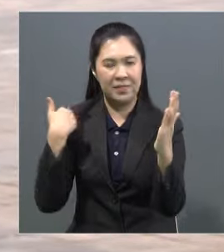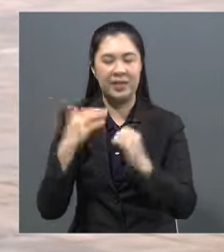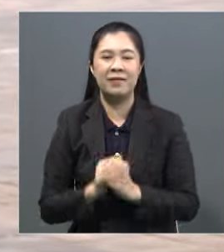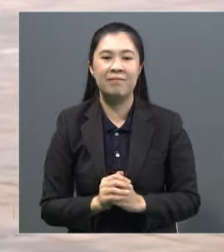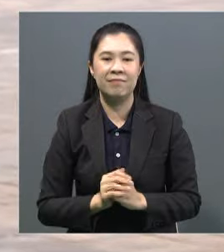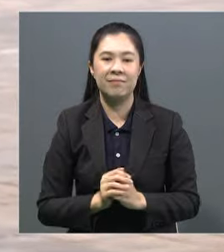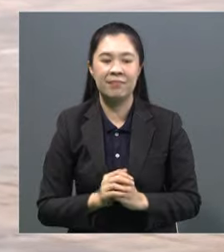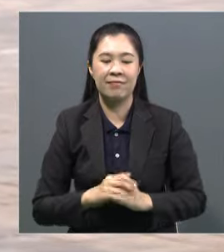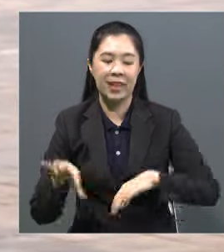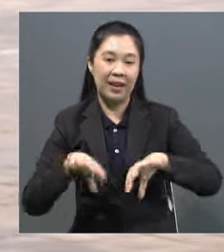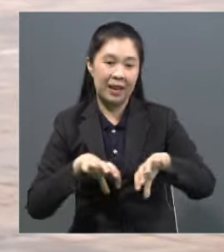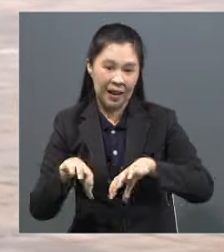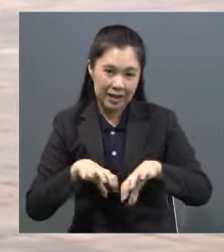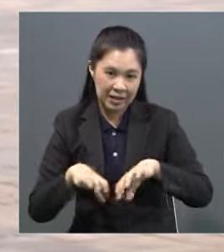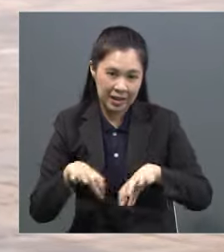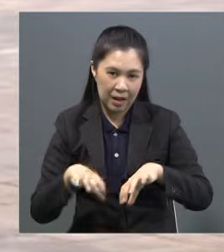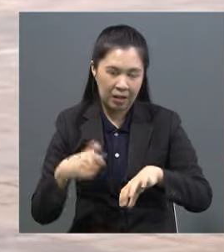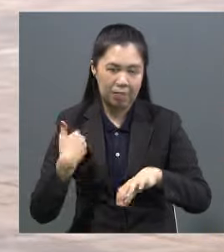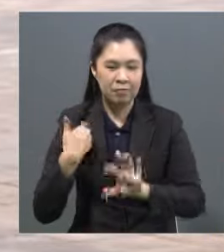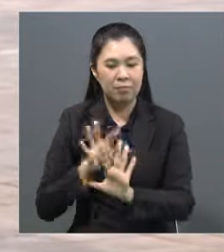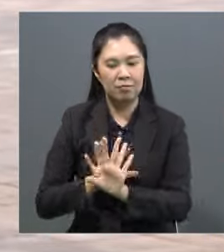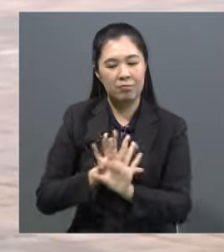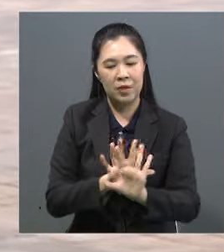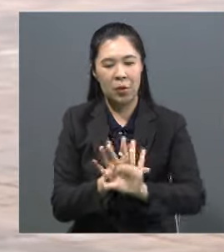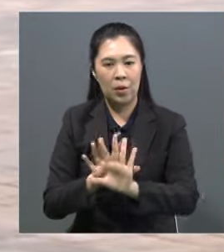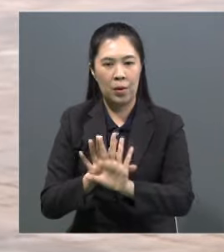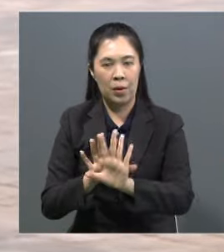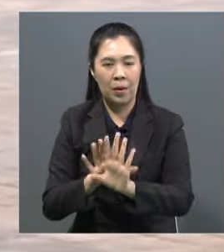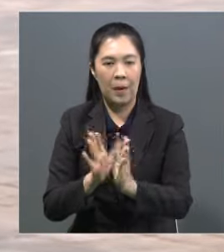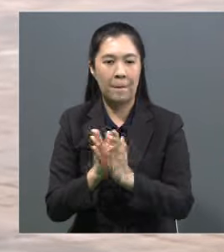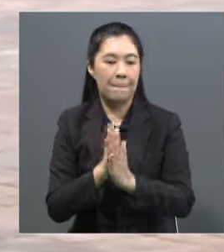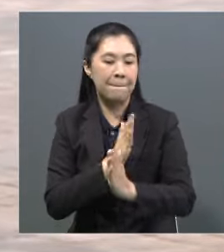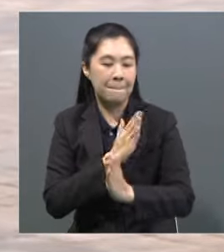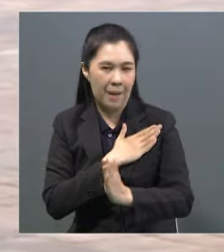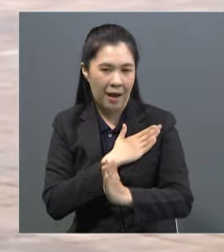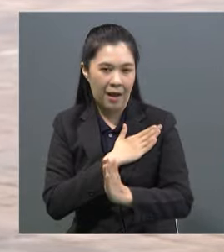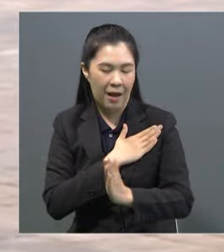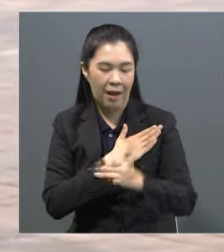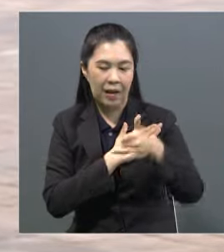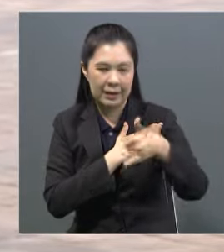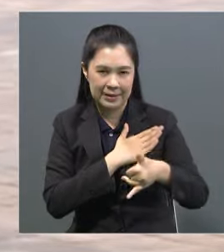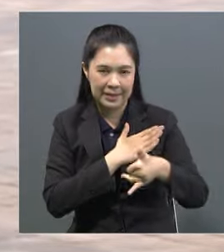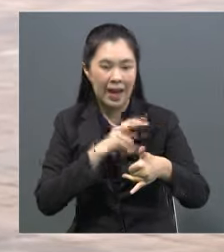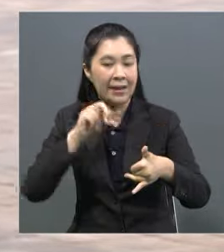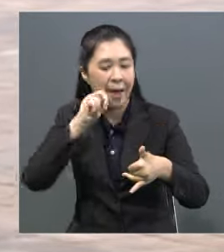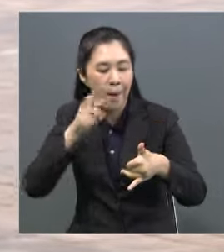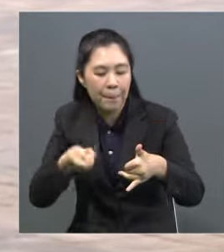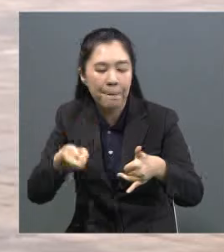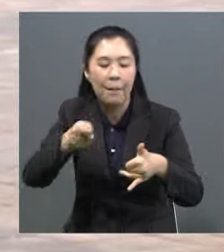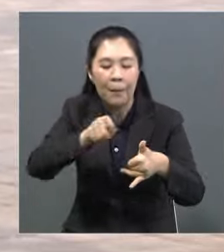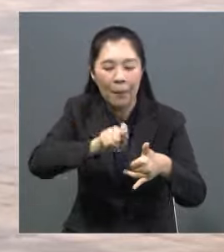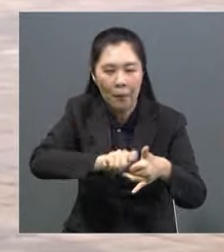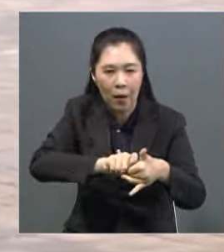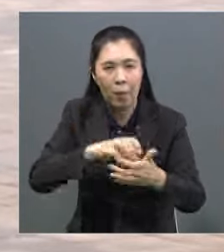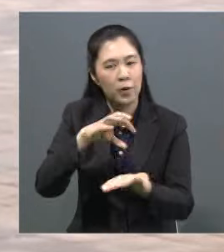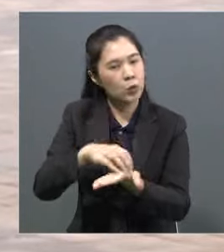จะมีการจัดโดยการมีการแห่พระพุทธรูปสำคัญค่ะและส่งน้ำสักการะสิ่งศักดิ์สิทธิ์ตามวัดต่างๆเพื่อความเป็นสิ